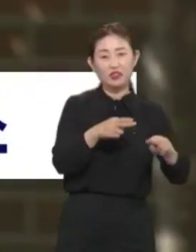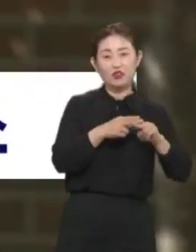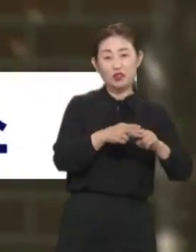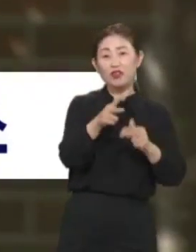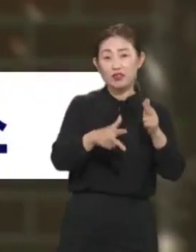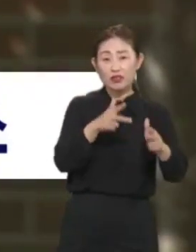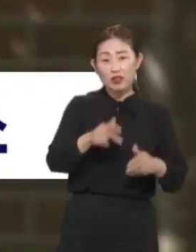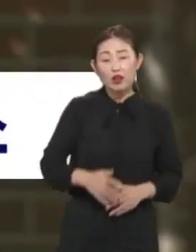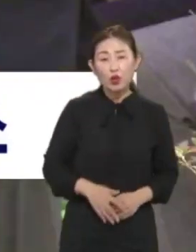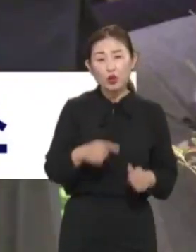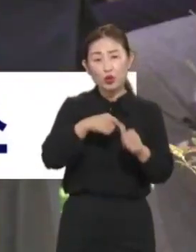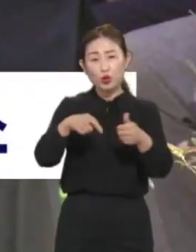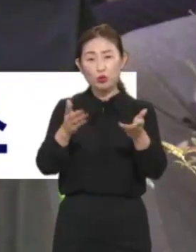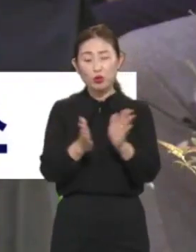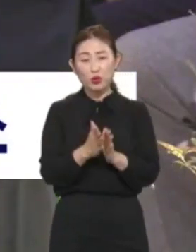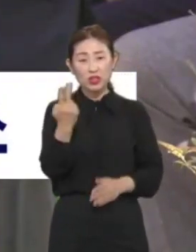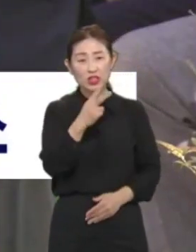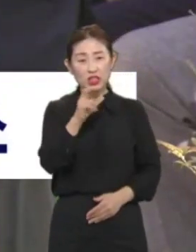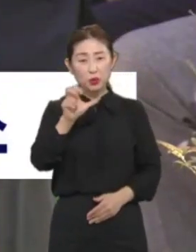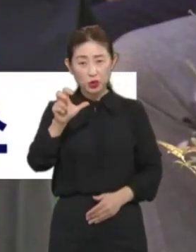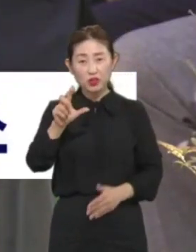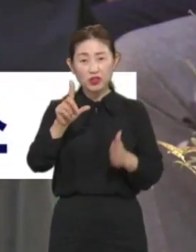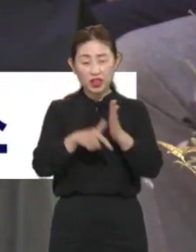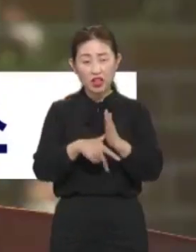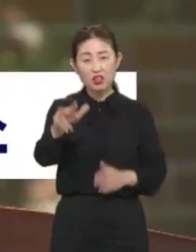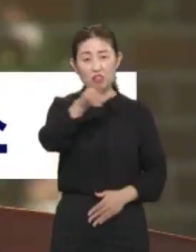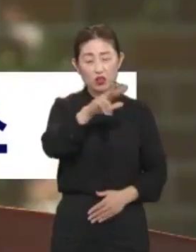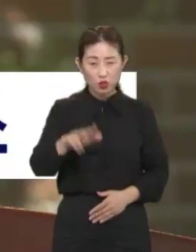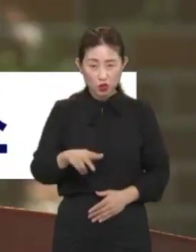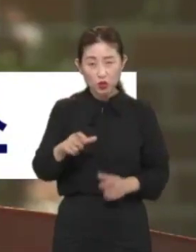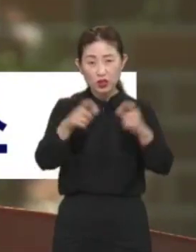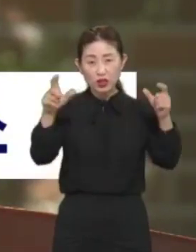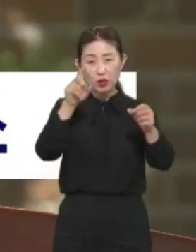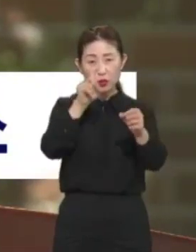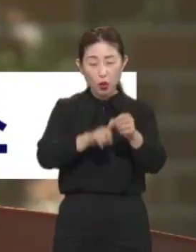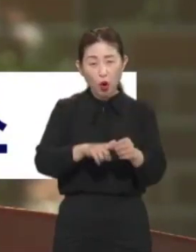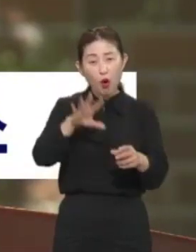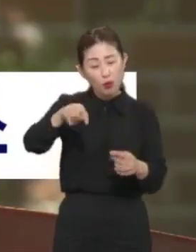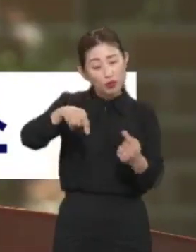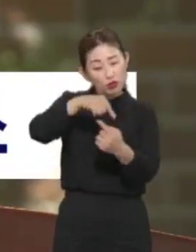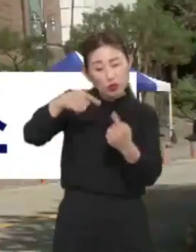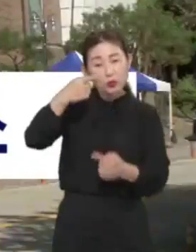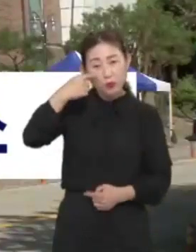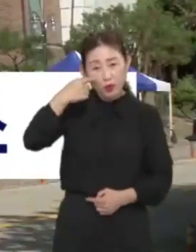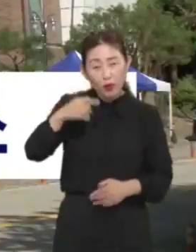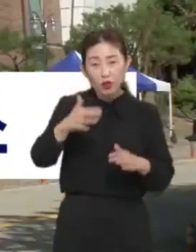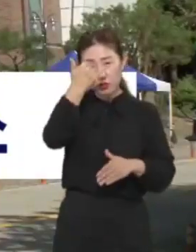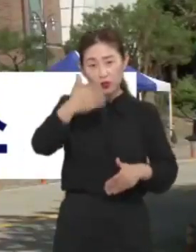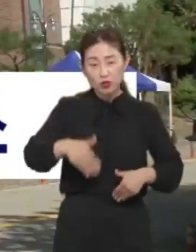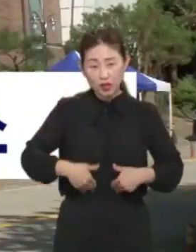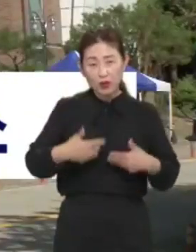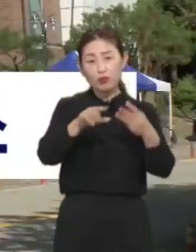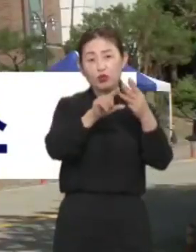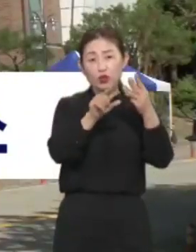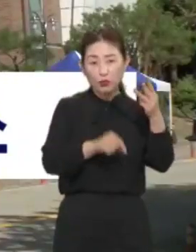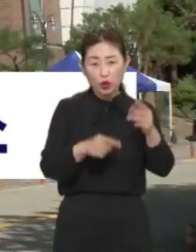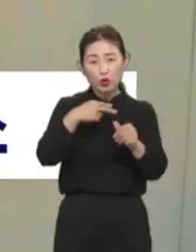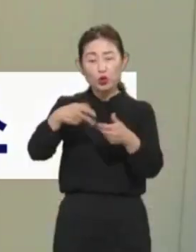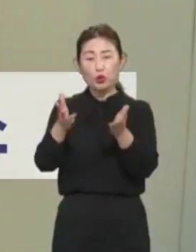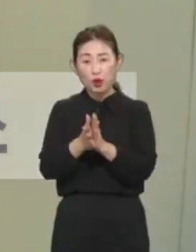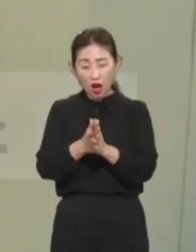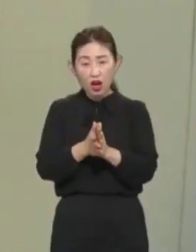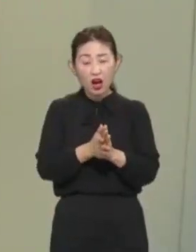사업으로 교육부는 오는 2025년 라이즈 전국 확대를 목표로 올해 시범 운영 중이며 충남은 지난 3월 교육부가